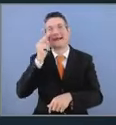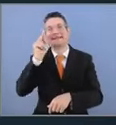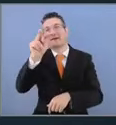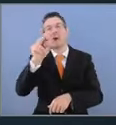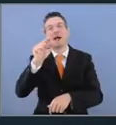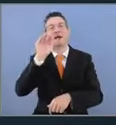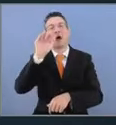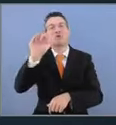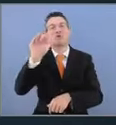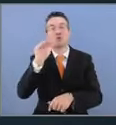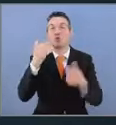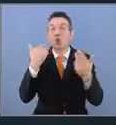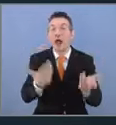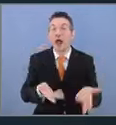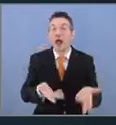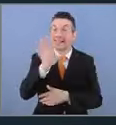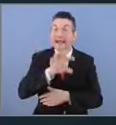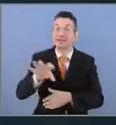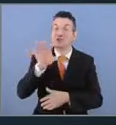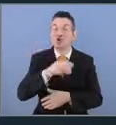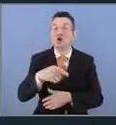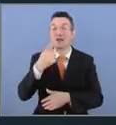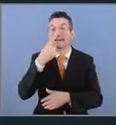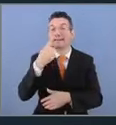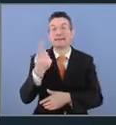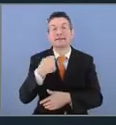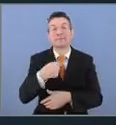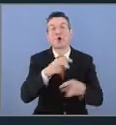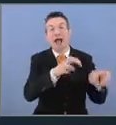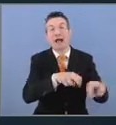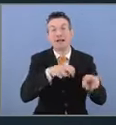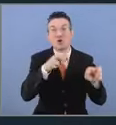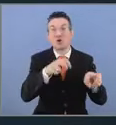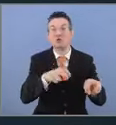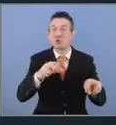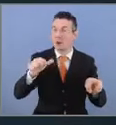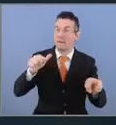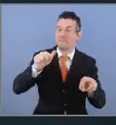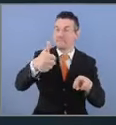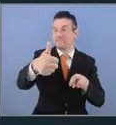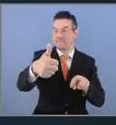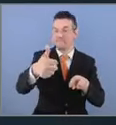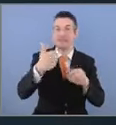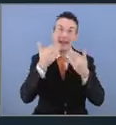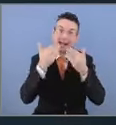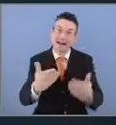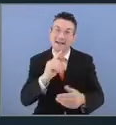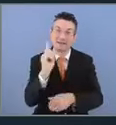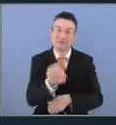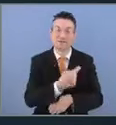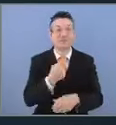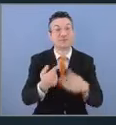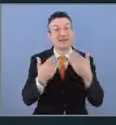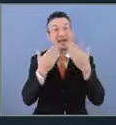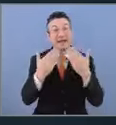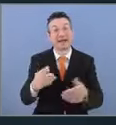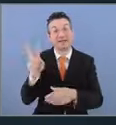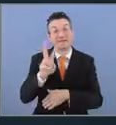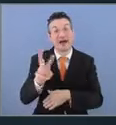delle regioni trainanti nel campo dell'agricoltura. Grazie a tutti. Grazie mille a Valerio Novelli, e